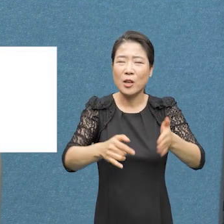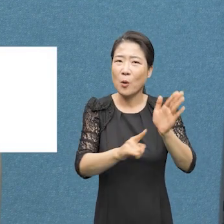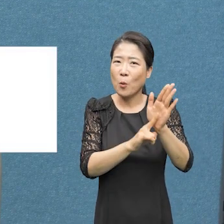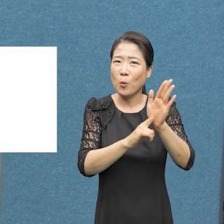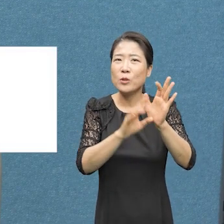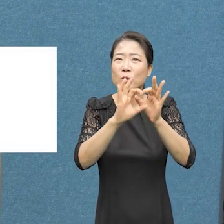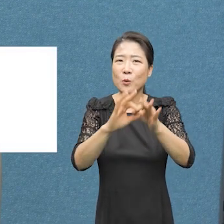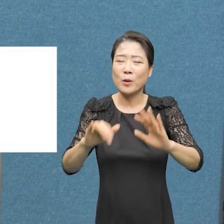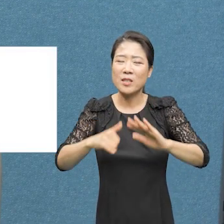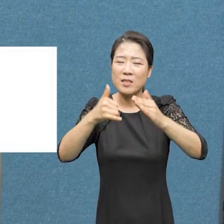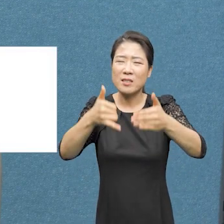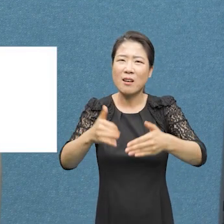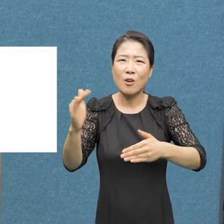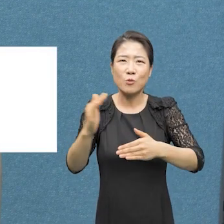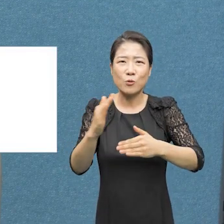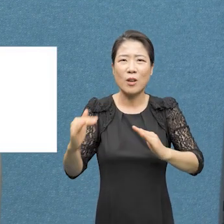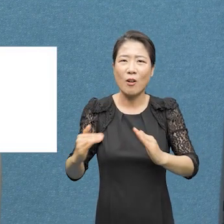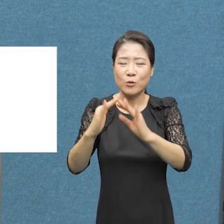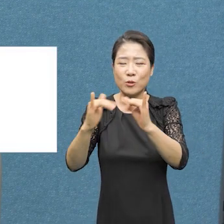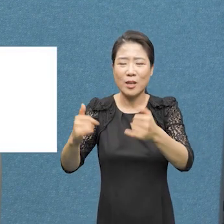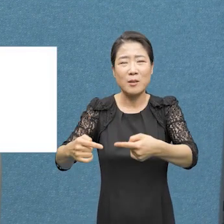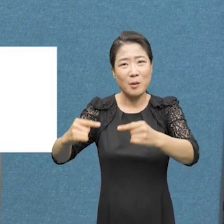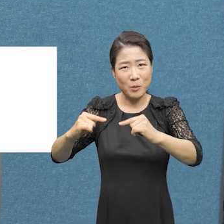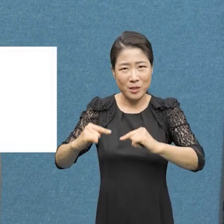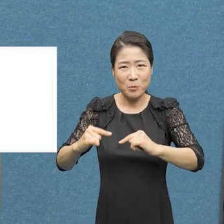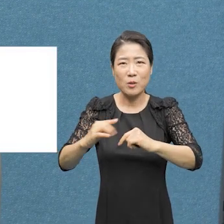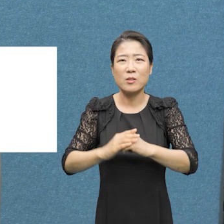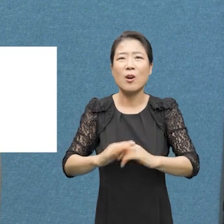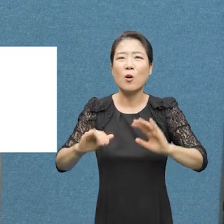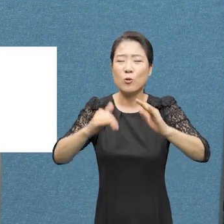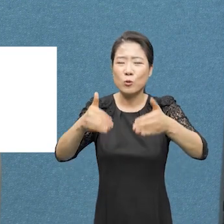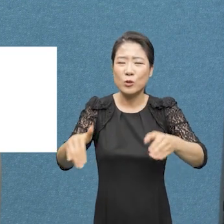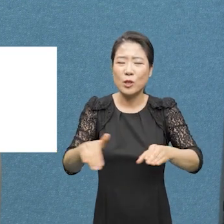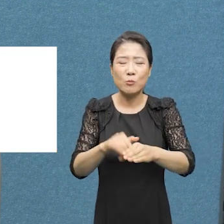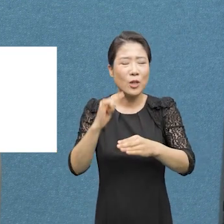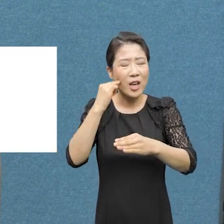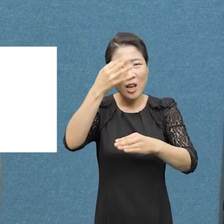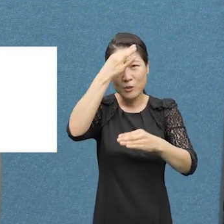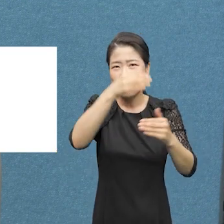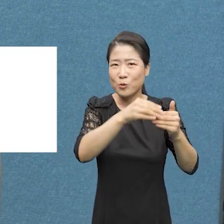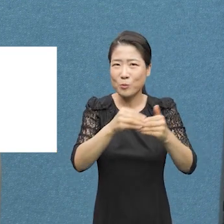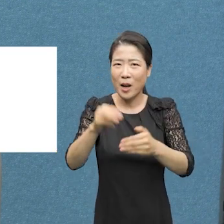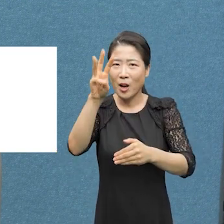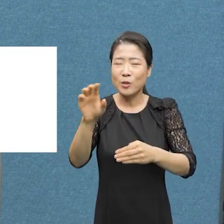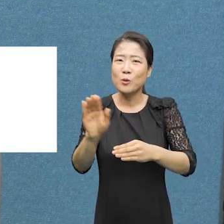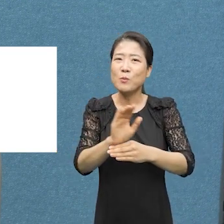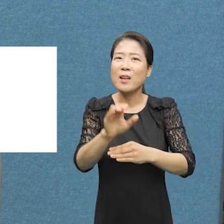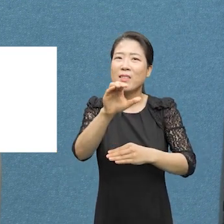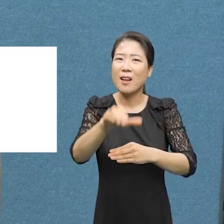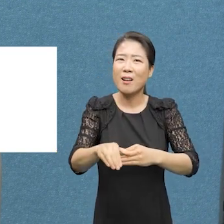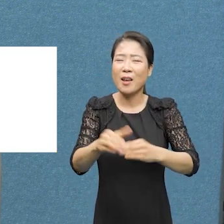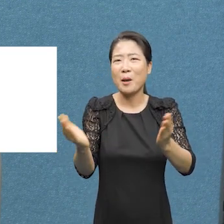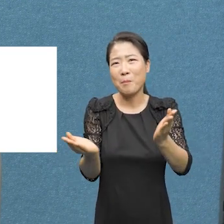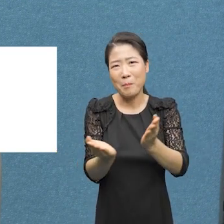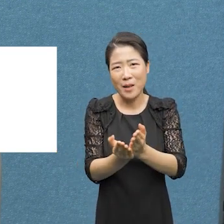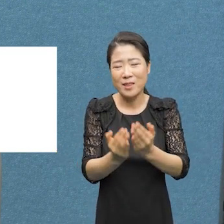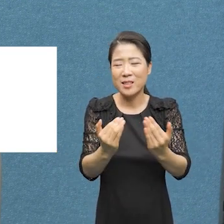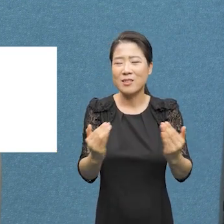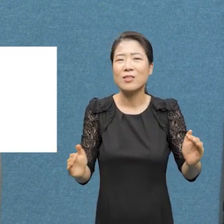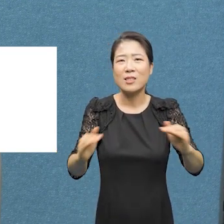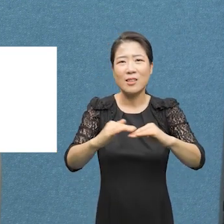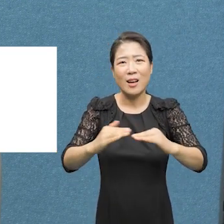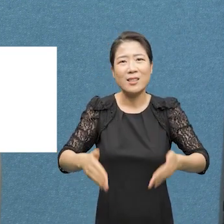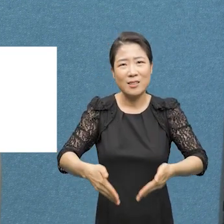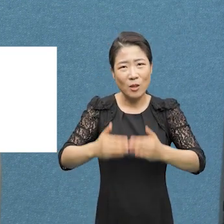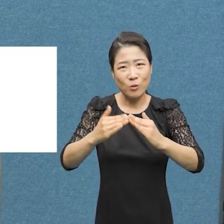국제설계 홍보를 통해 세계적 수준의 건축가를 참여시킴으로써 국제문화예술을 선도하는 광주의 비엔날레 걸맞는